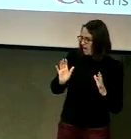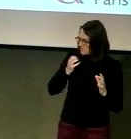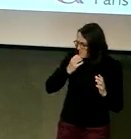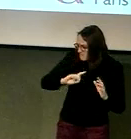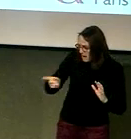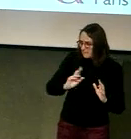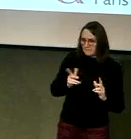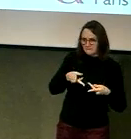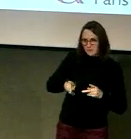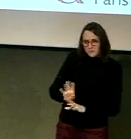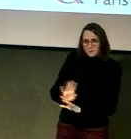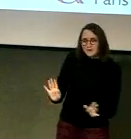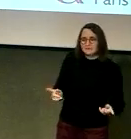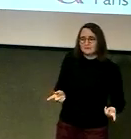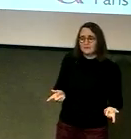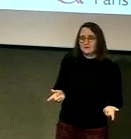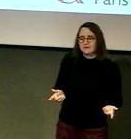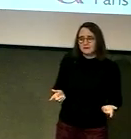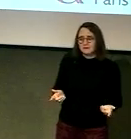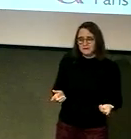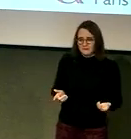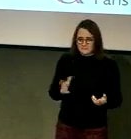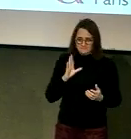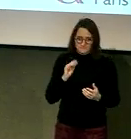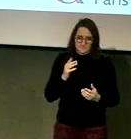ne l'autoriserait pas à être enceinte.